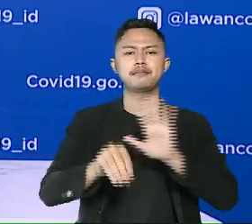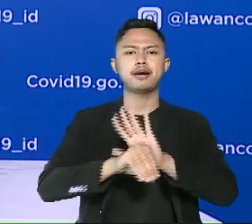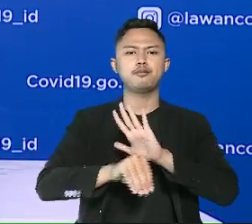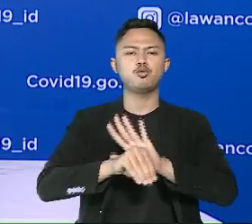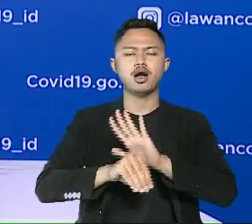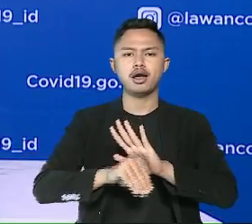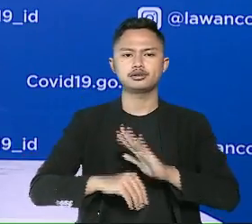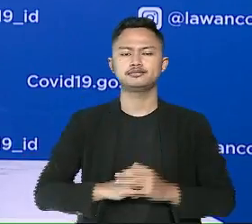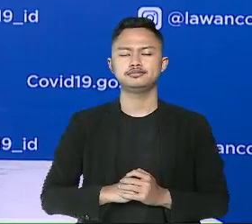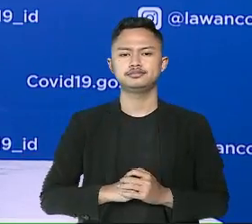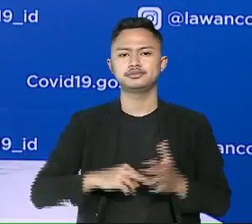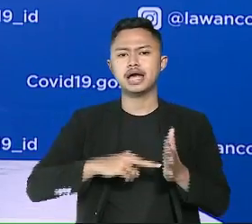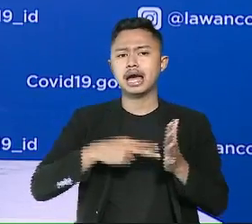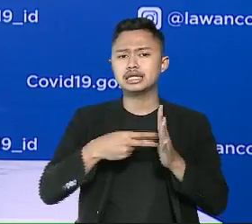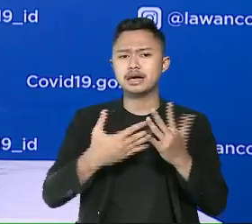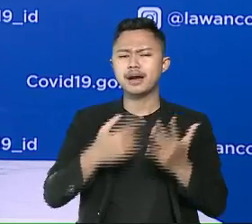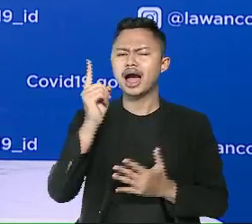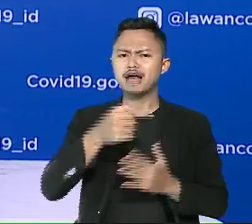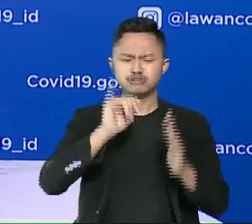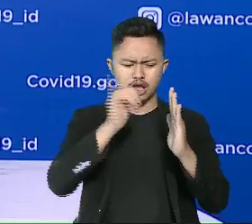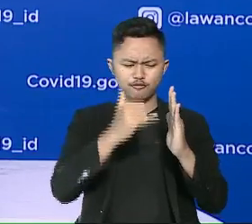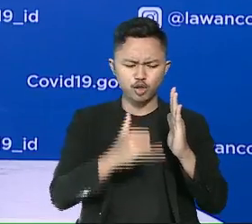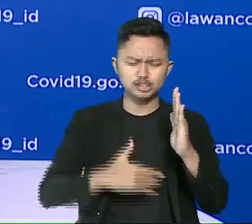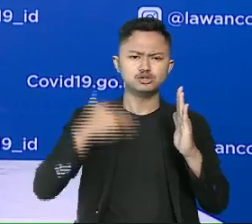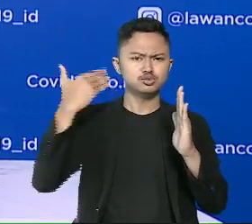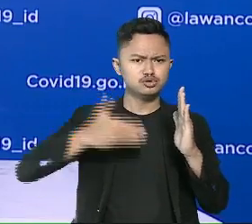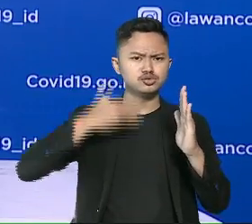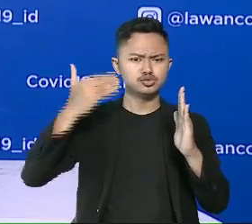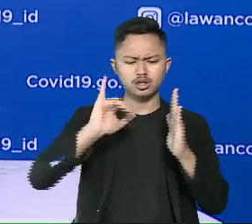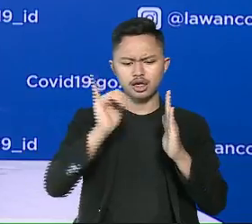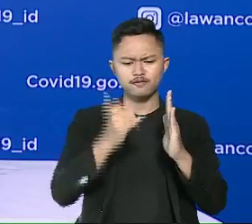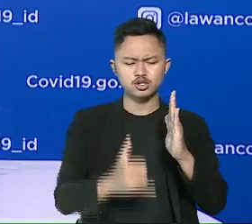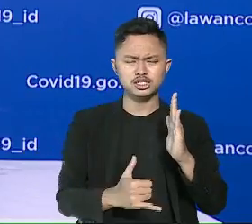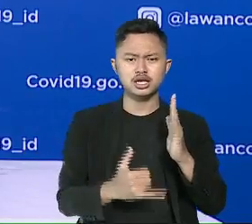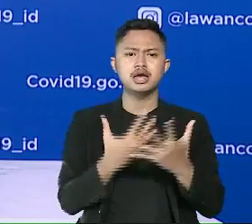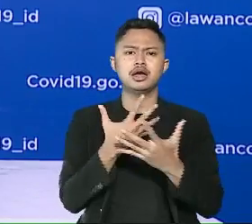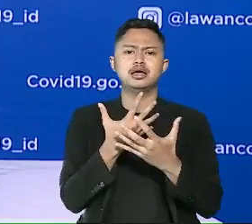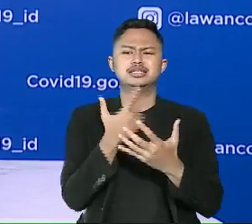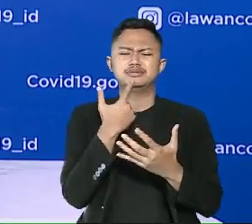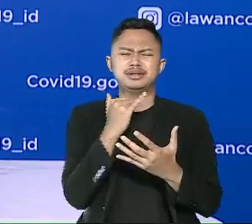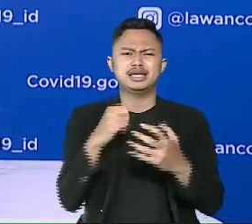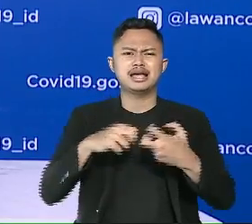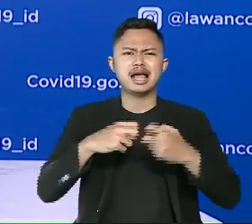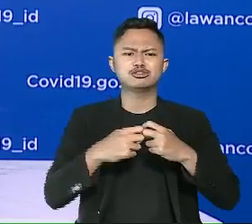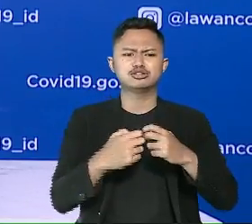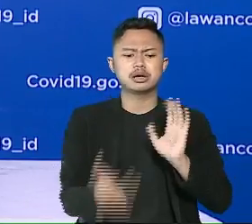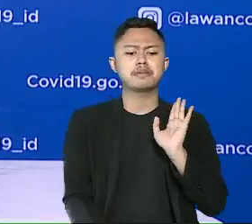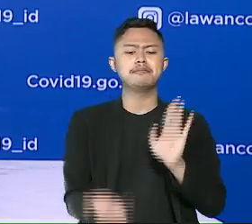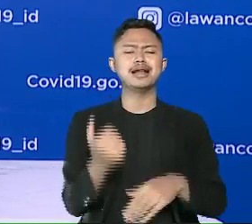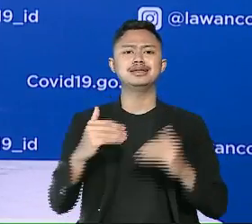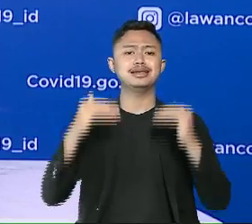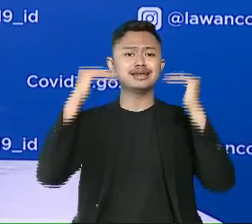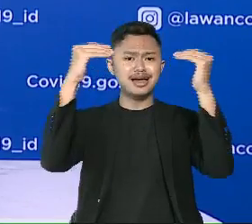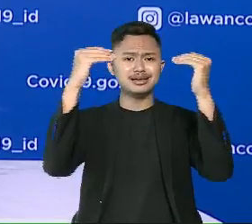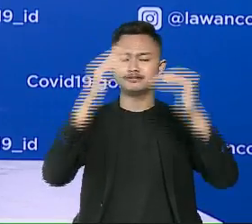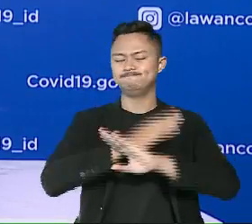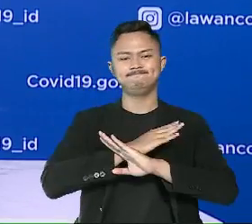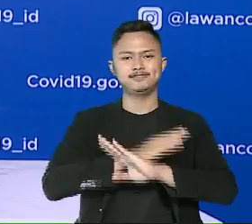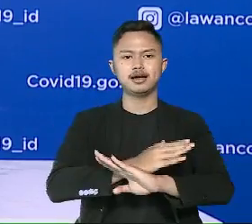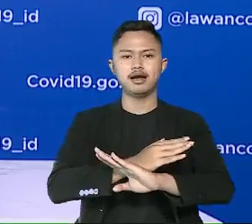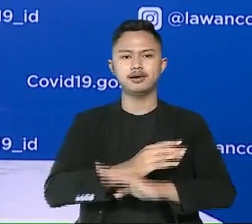perlu diantisipasi dan terus dievaluasi agar tidak kembali meningkat di minggu berikutnya.